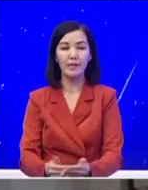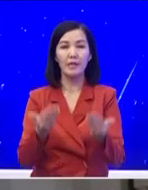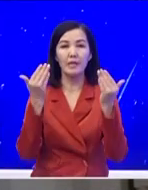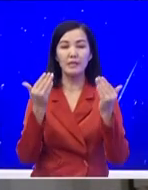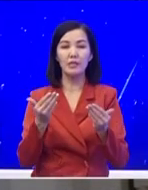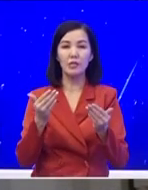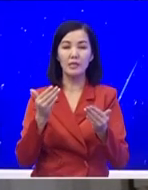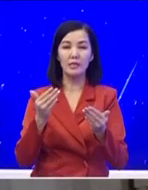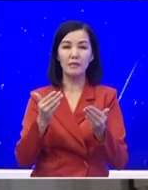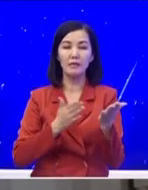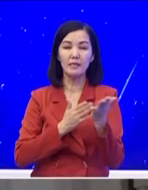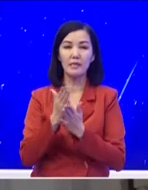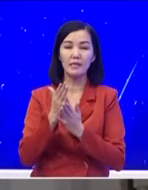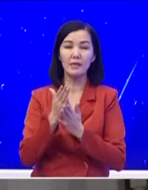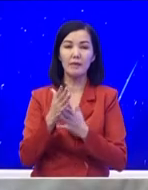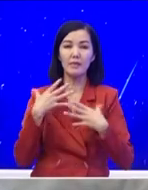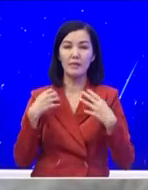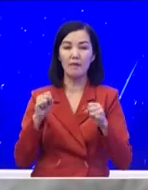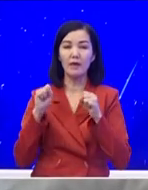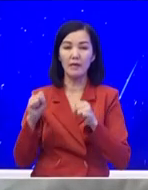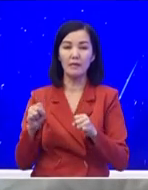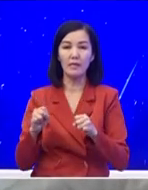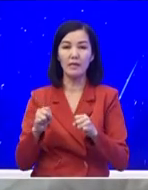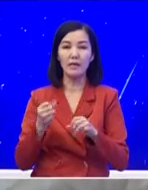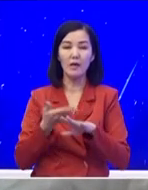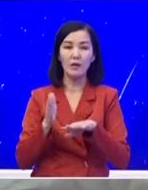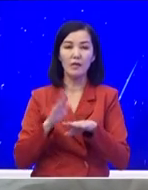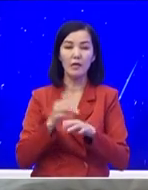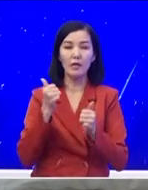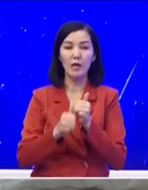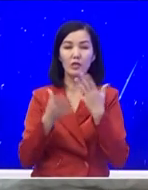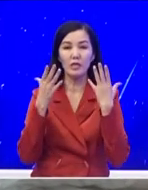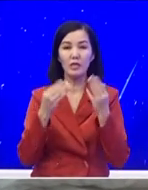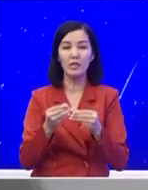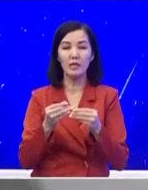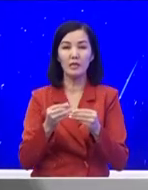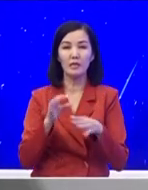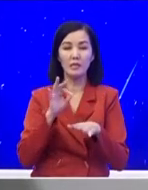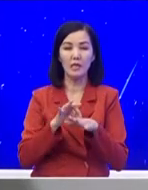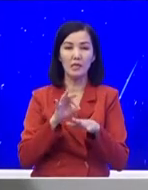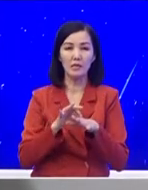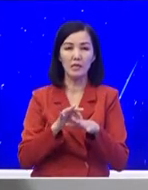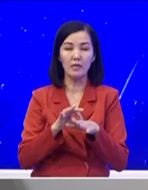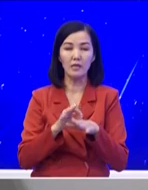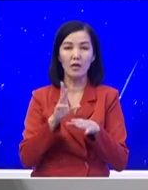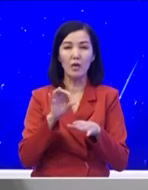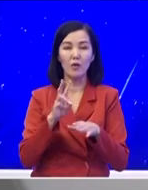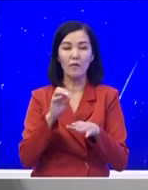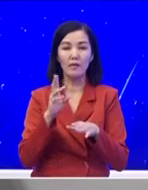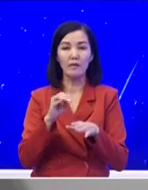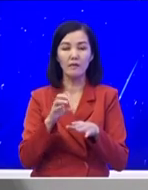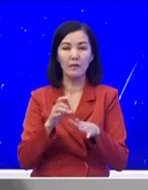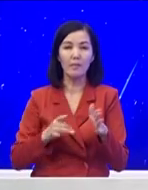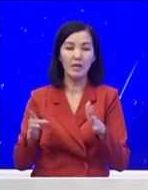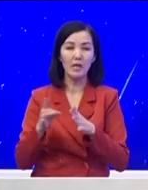Сейчас система здравоохранения ЖТСУ переживает нелегкий период. Ежедневно в больницы Алматинской области поступают зараженные с диагнозом COVID-19. По